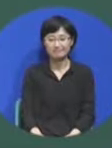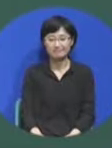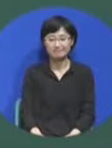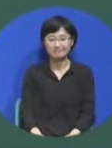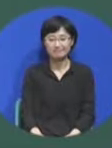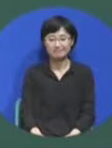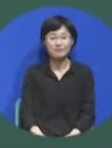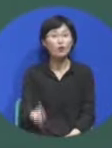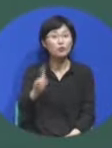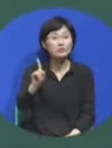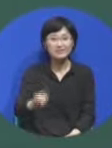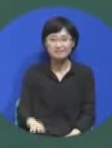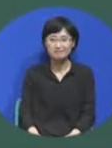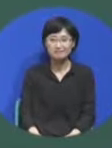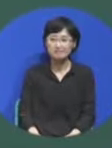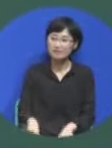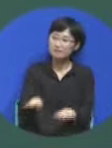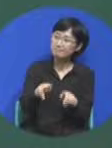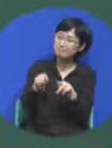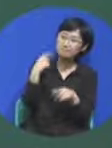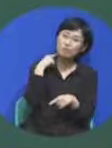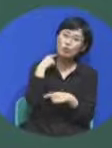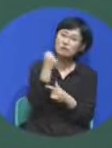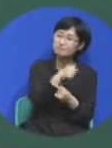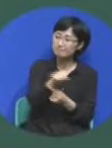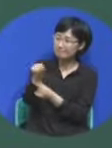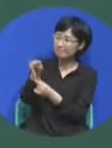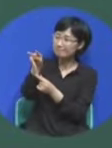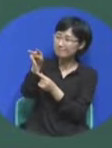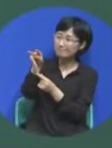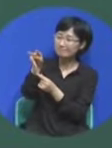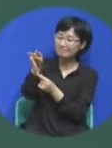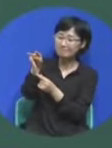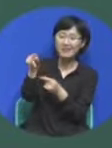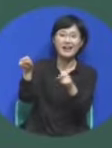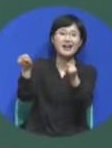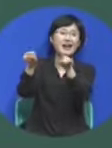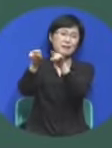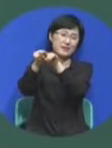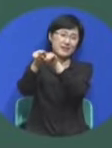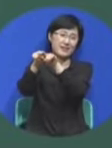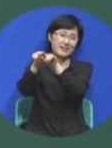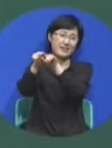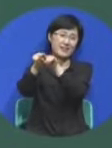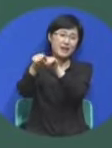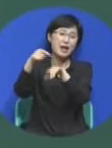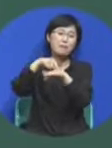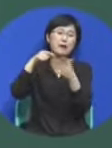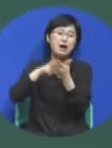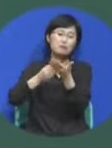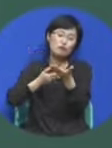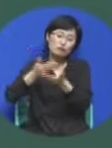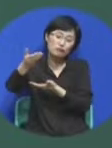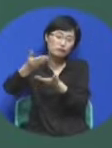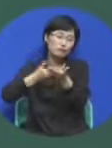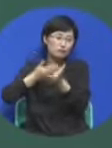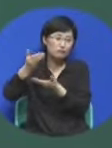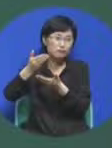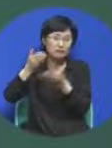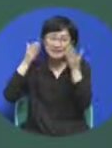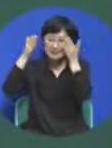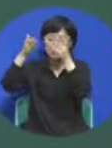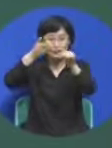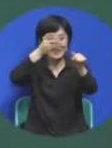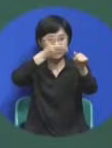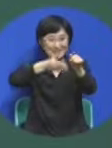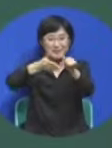把我的心和想法在赞美中融合在一起要献给耶和华. 그러면 찬양대로 고개를 돌리셔서 함께 그 찬양에 집중하는 그런 시간이 되길